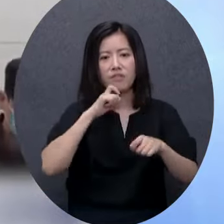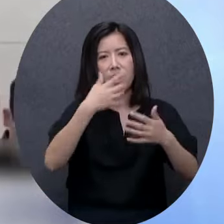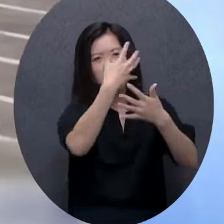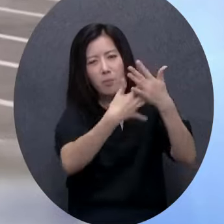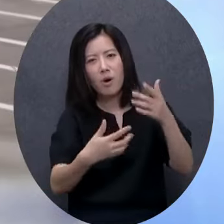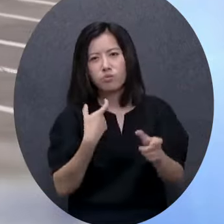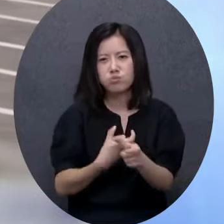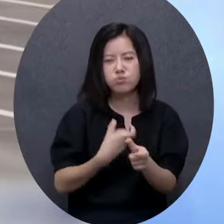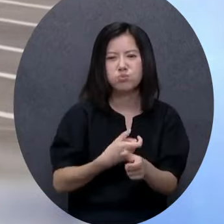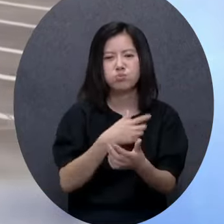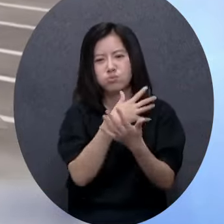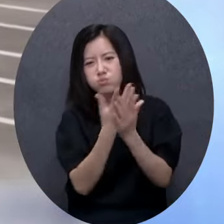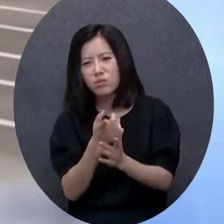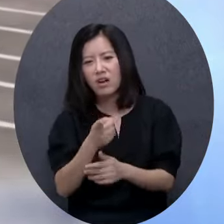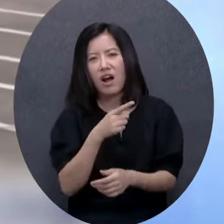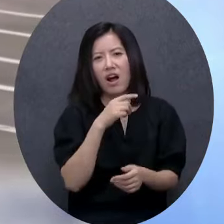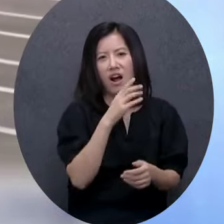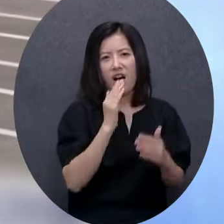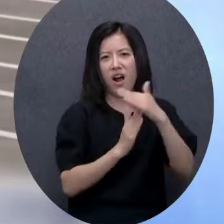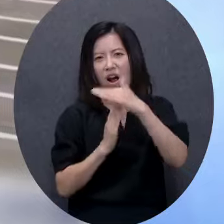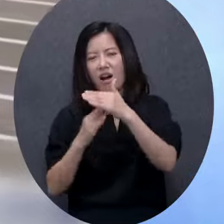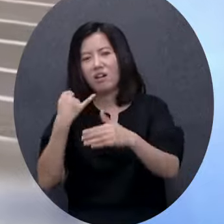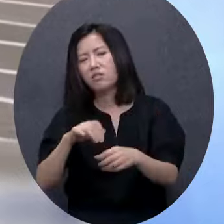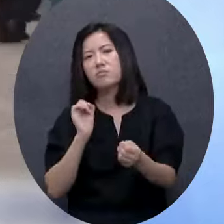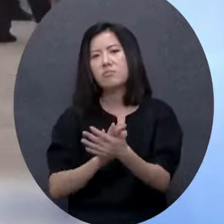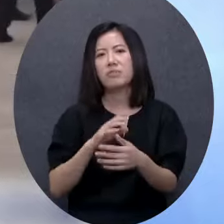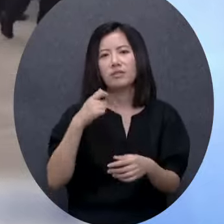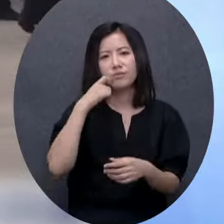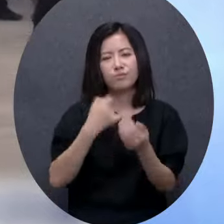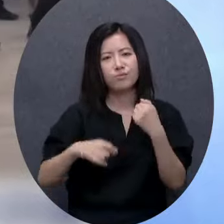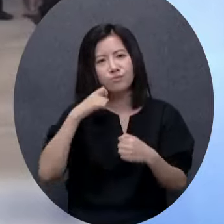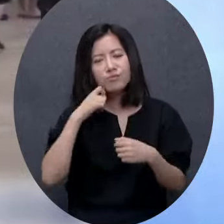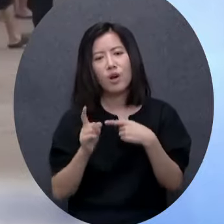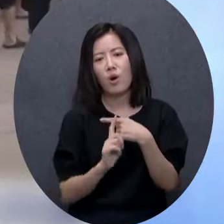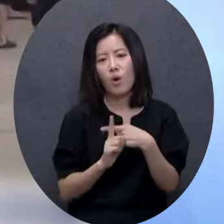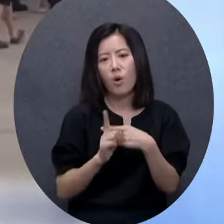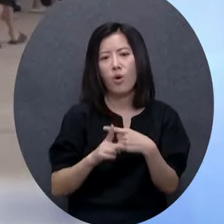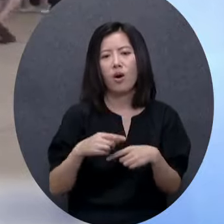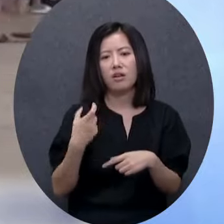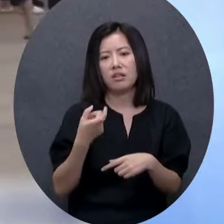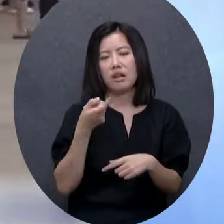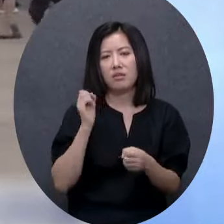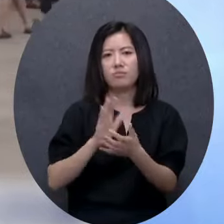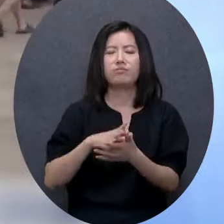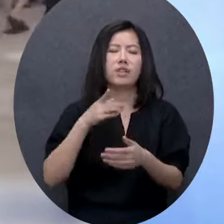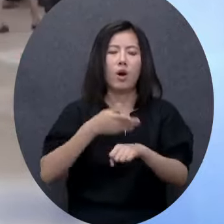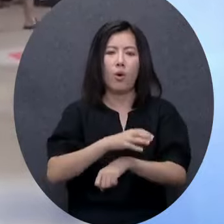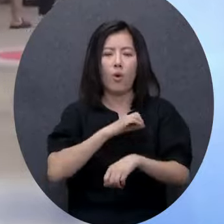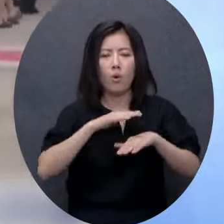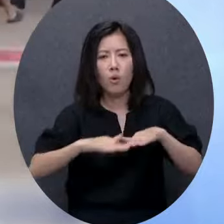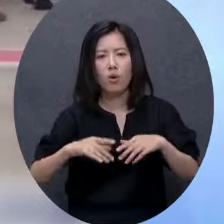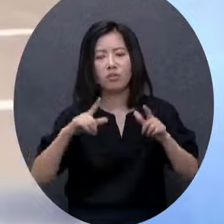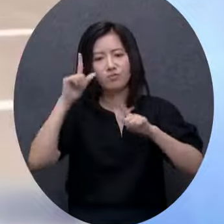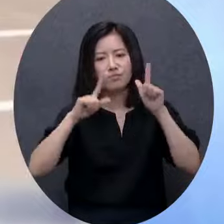境犯罪屢禁不絕，危害生命財產安全，影響社會穩定同國家形象。只有地區各